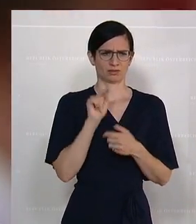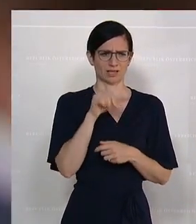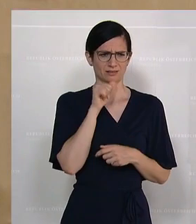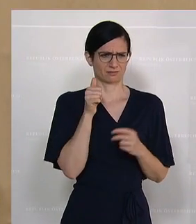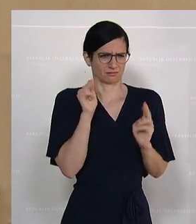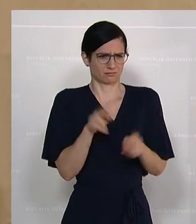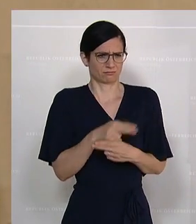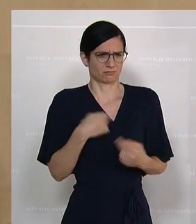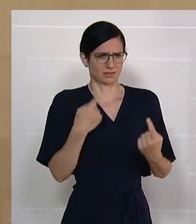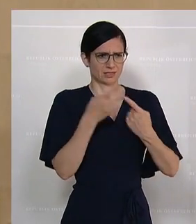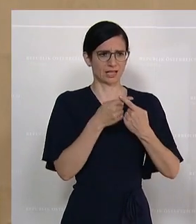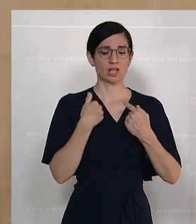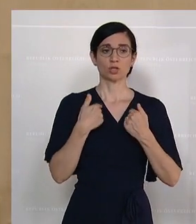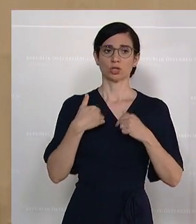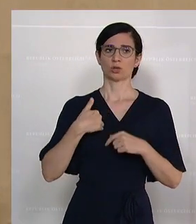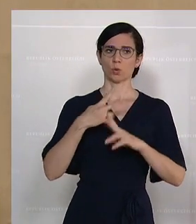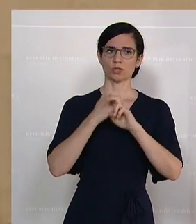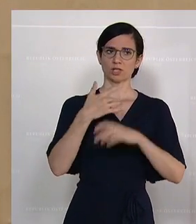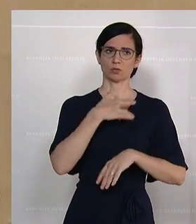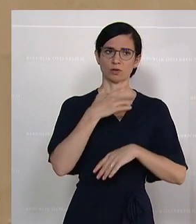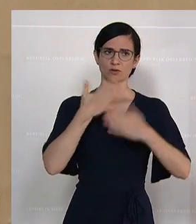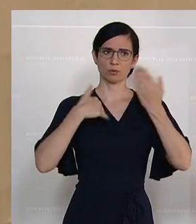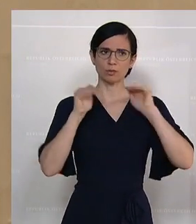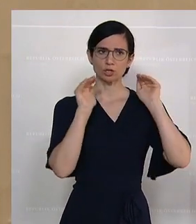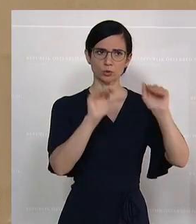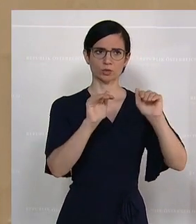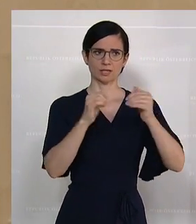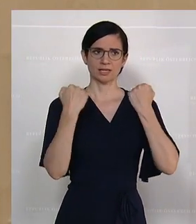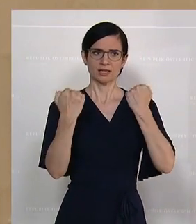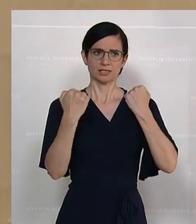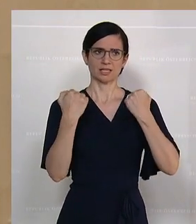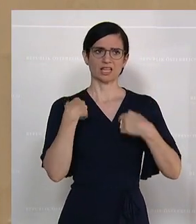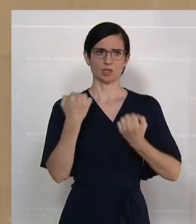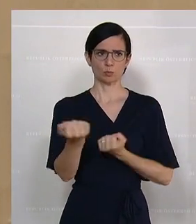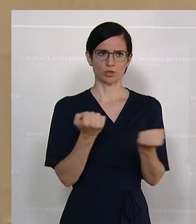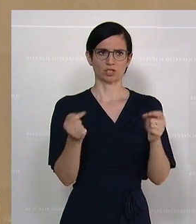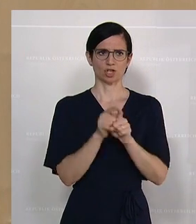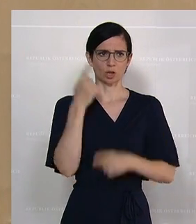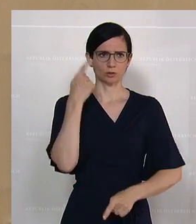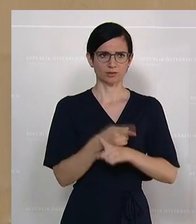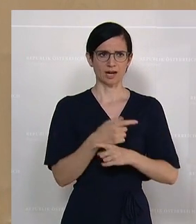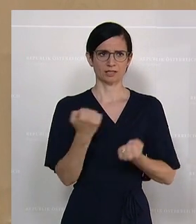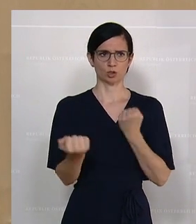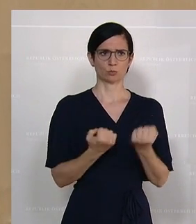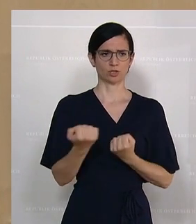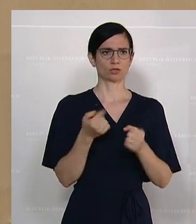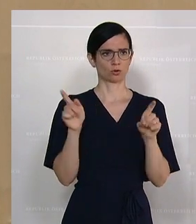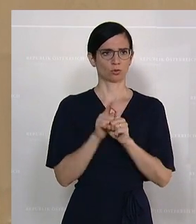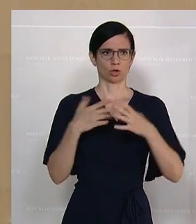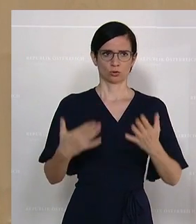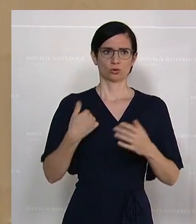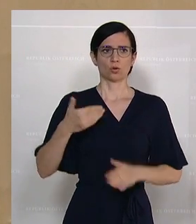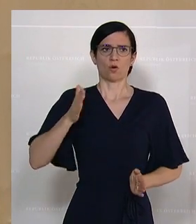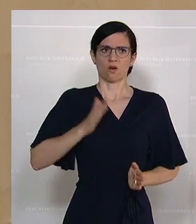schutz der österreichischen bevölkerung sicherheitspolitisch neutralitätspolitik vor allem aber auch wenn es darum geht den